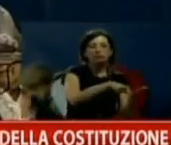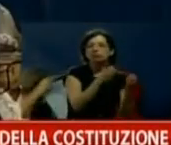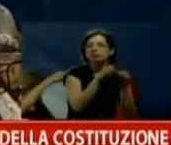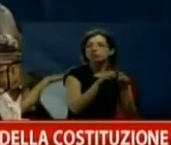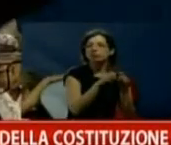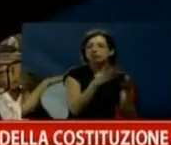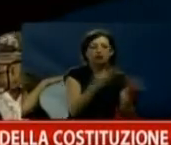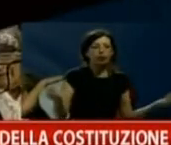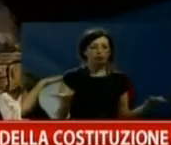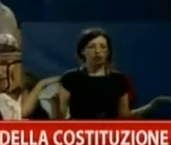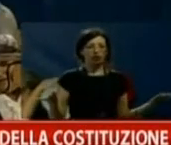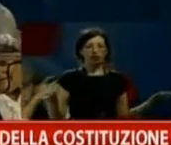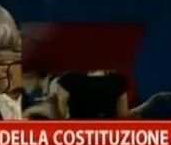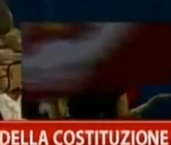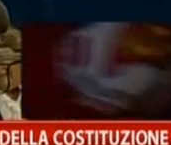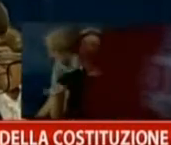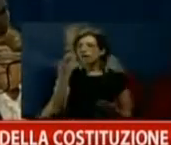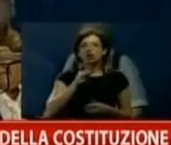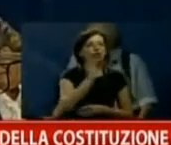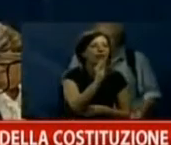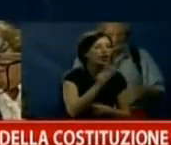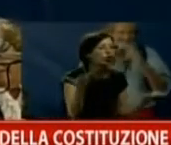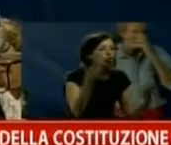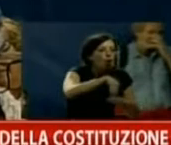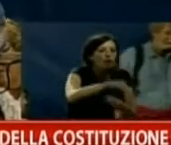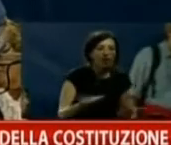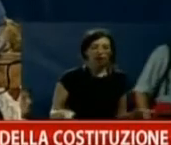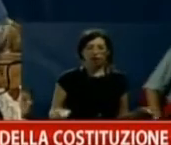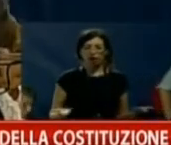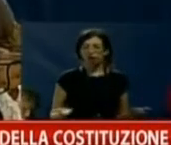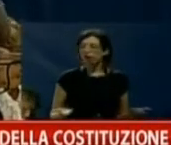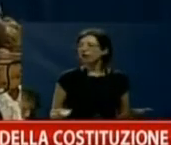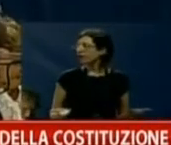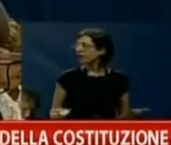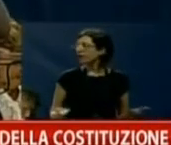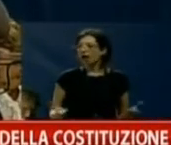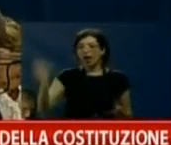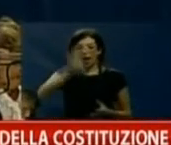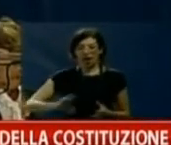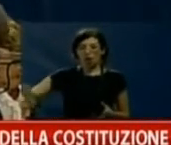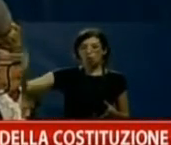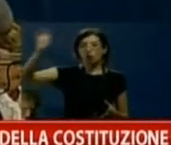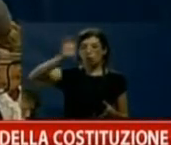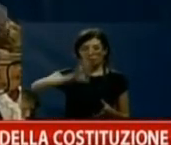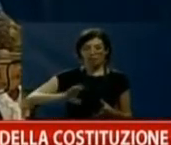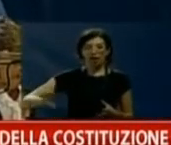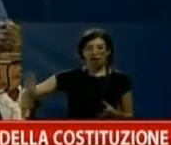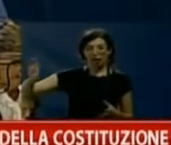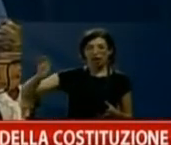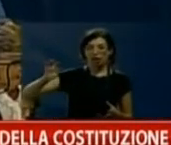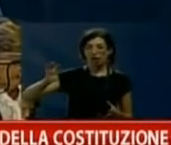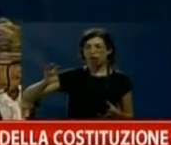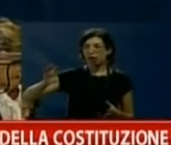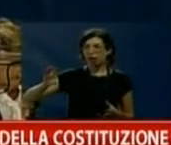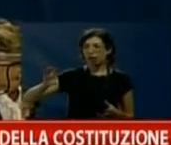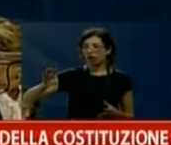e questo è uno degli obiettivi di questa coalizione, di chiedere a governo, a coloro i